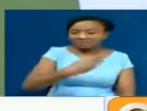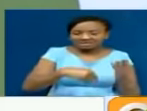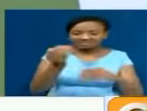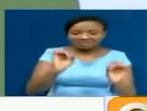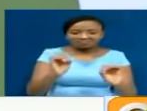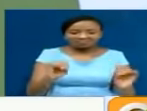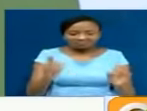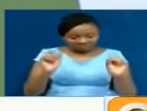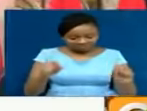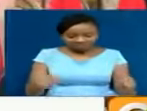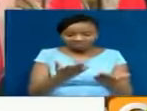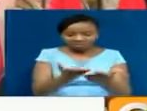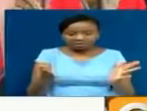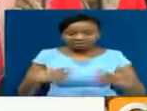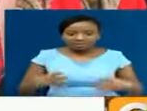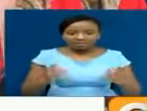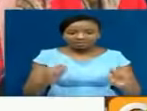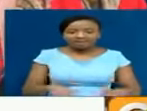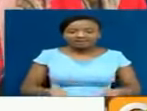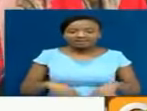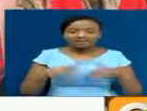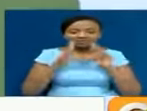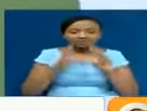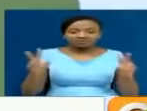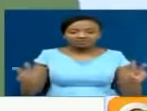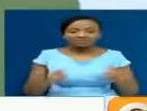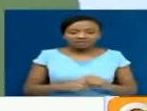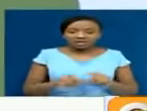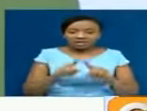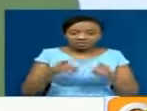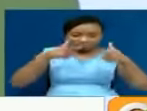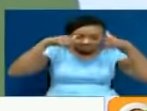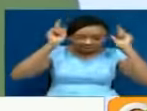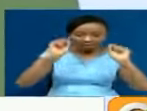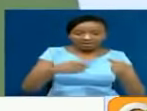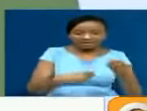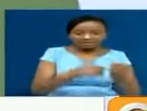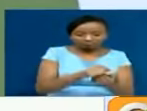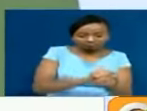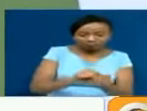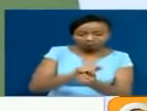Ndio kupatikane mahali ya wananchi kulisha ng'ombe zao.